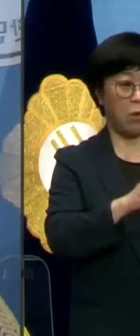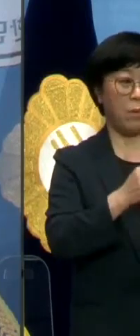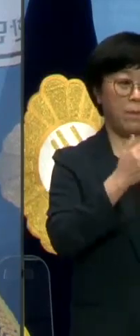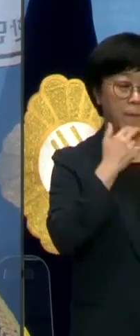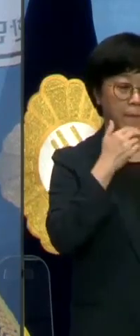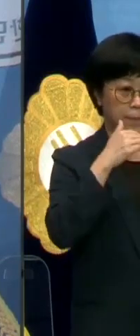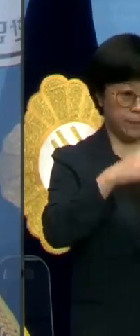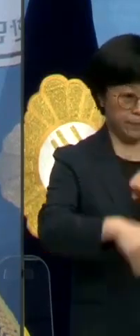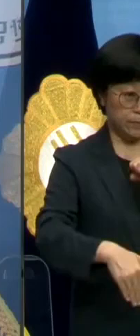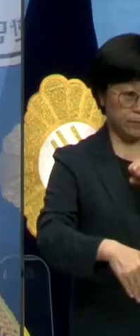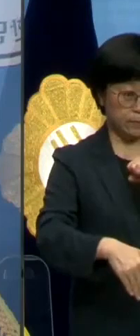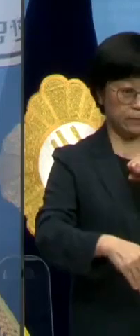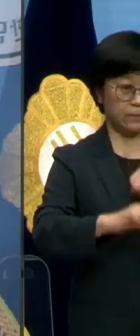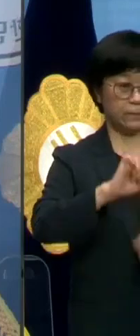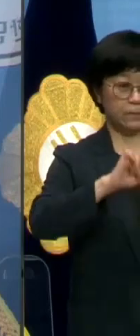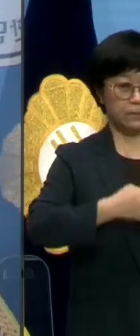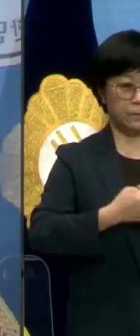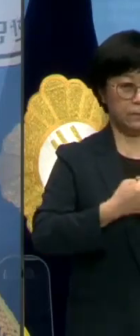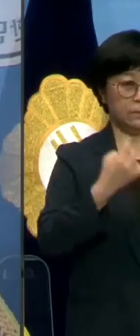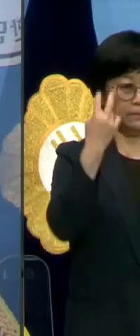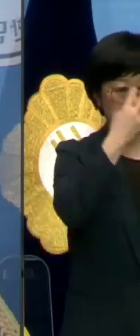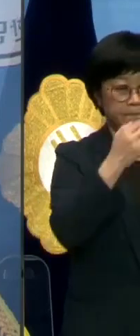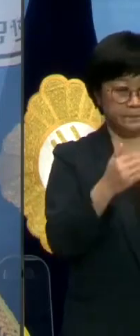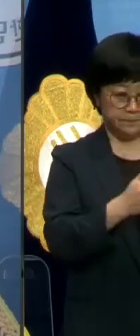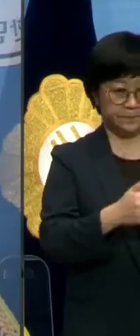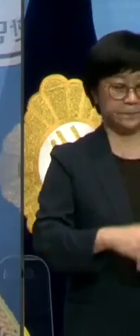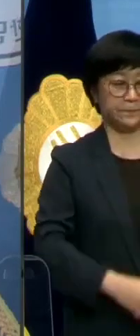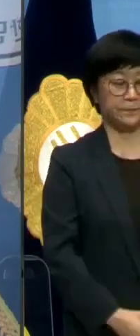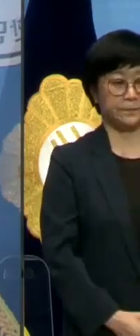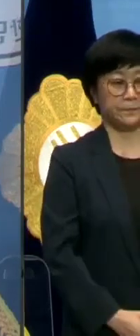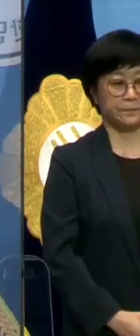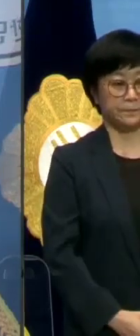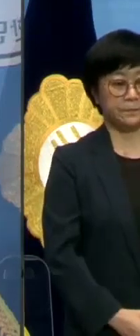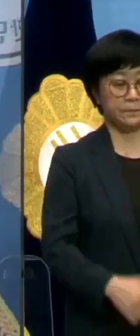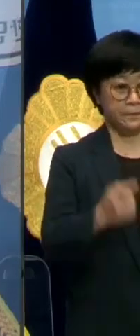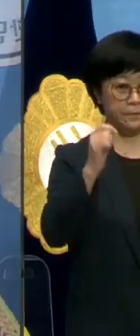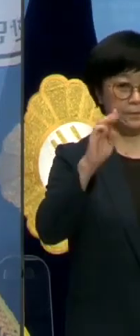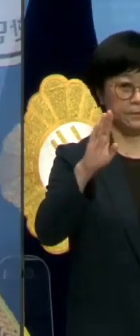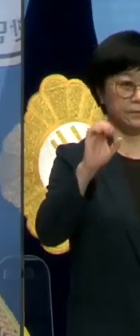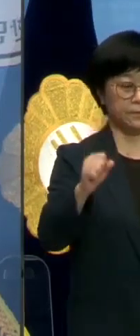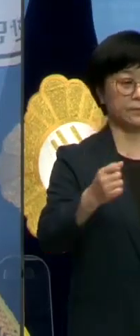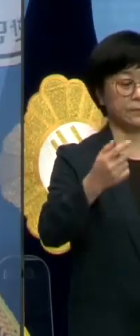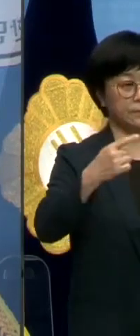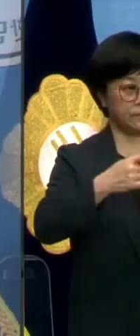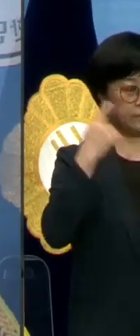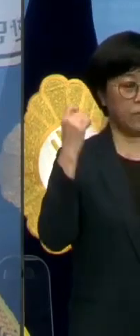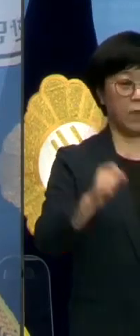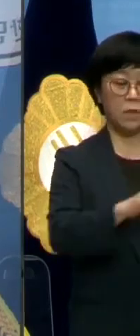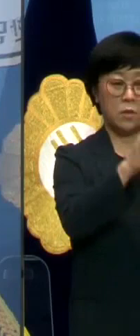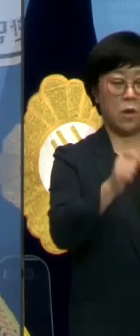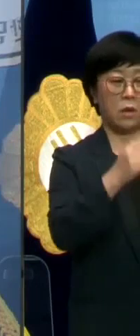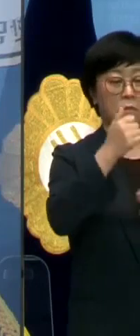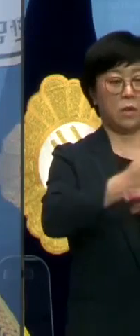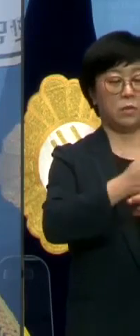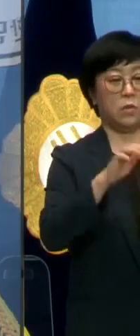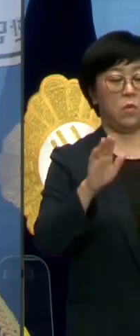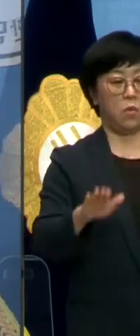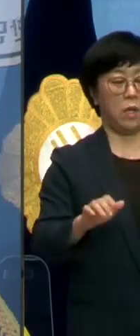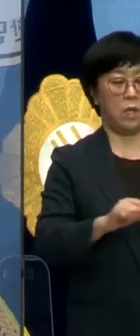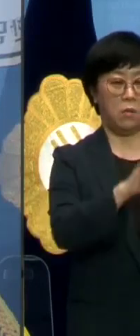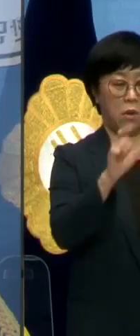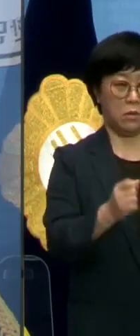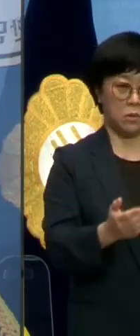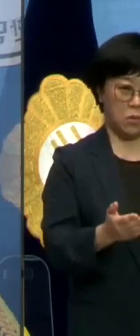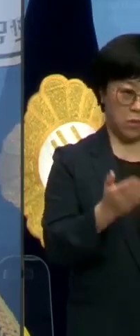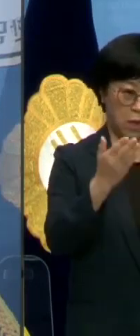없다는 식으로 자체 종결 처리하였다. TBS는 지난해 10월 말부터 올해 1월